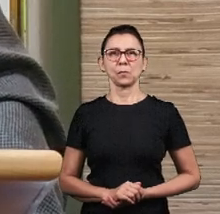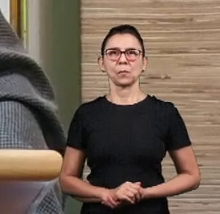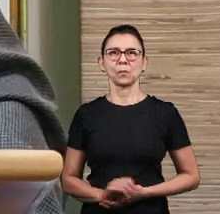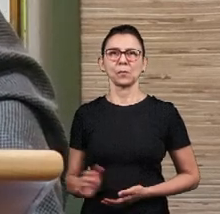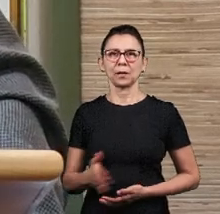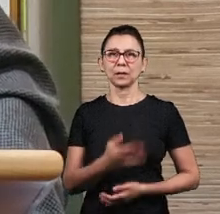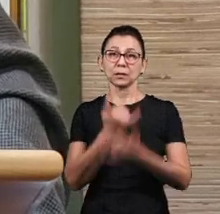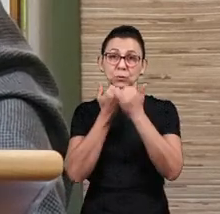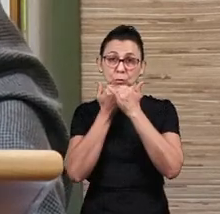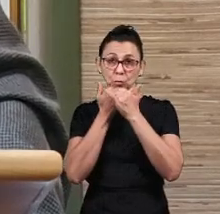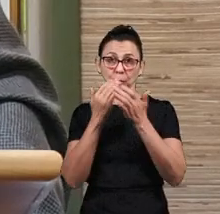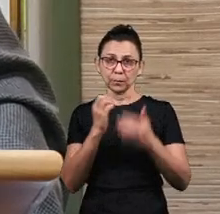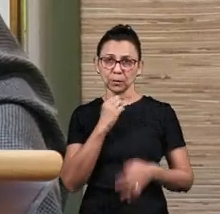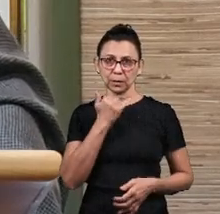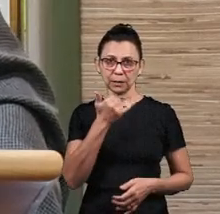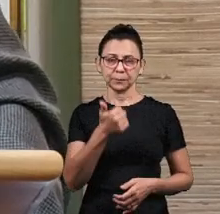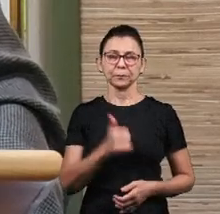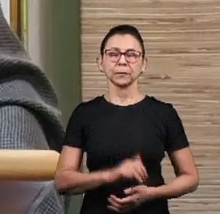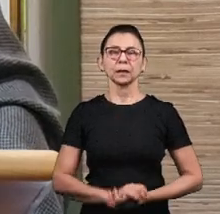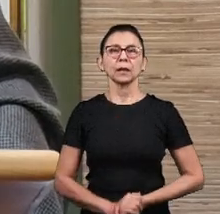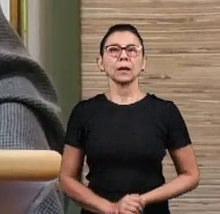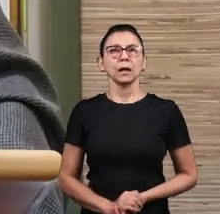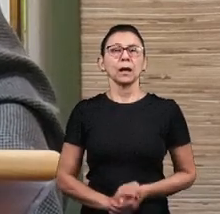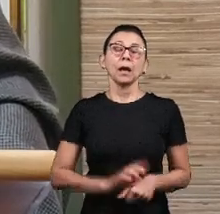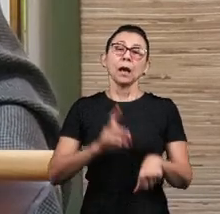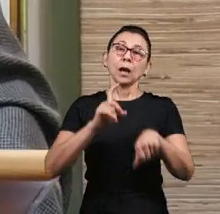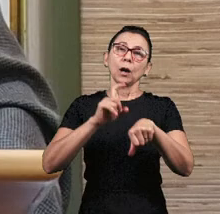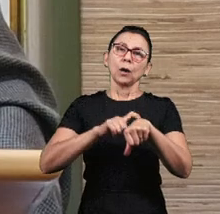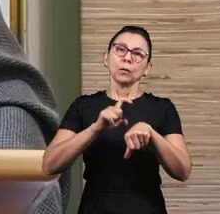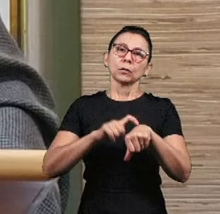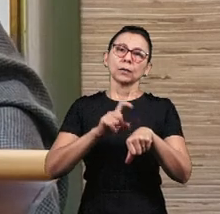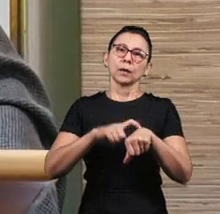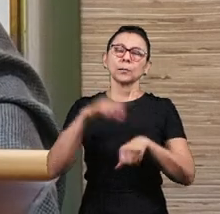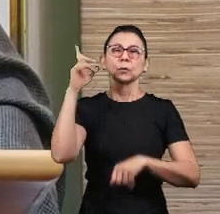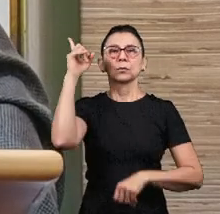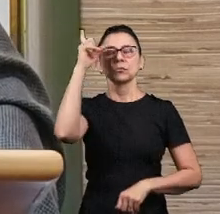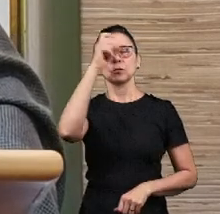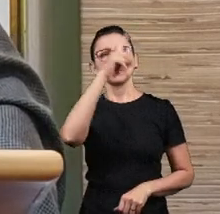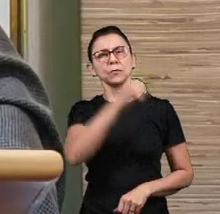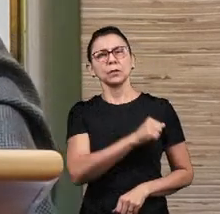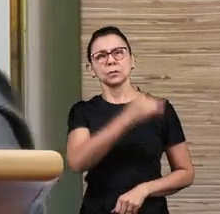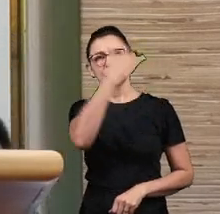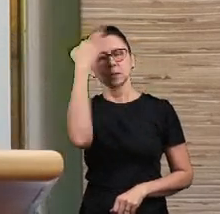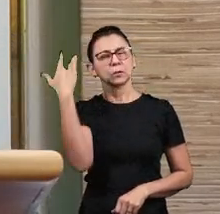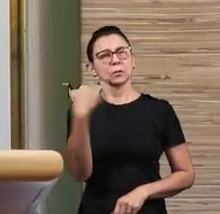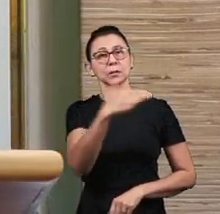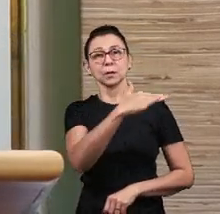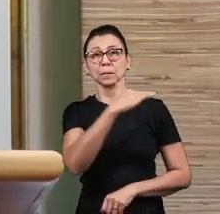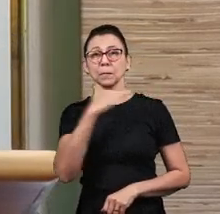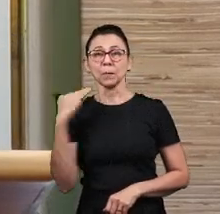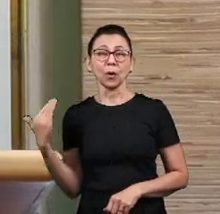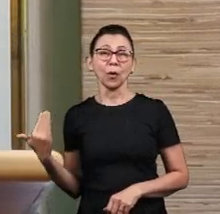qu'on attendait, mais qui ne vient plus. Ce sont les affections,